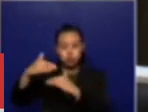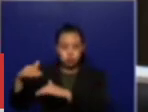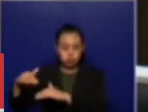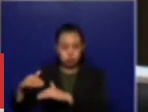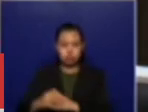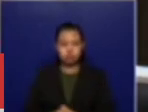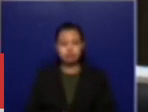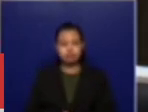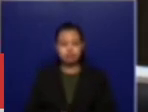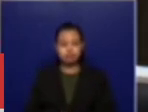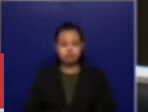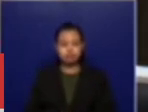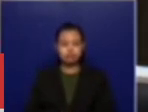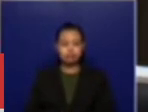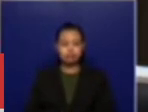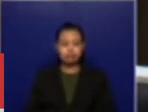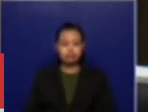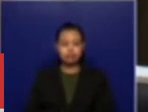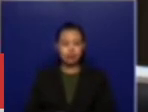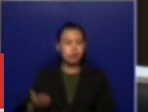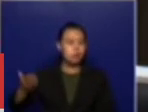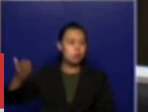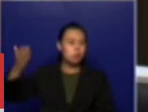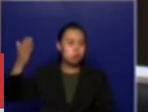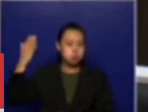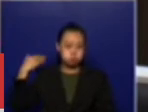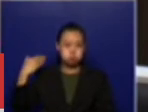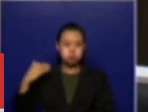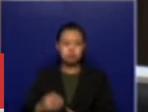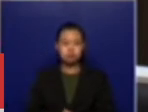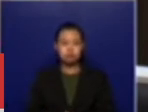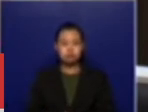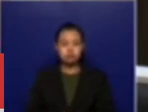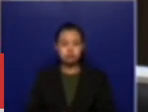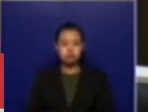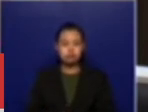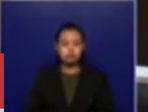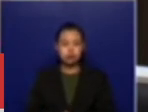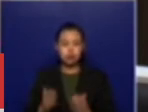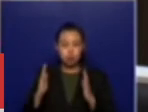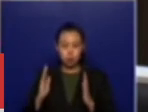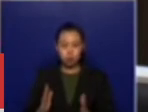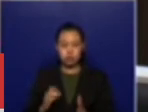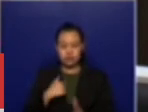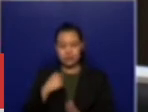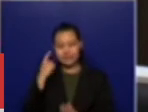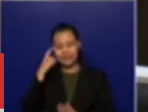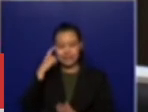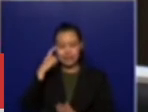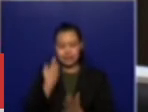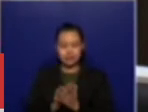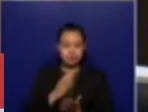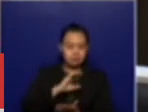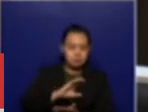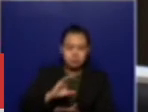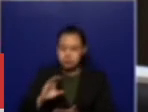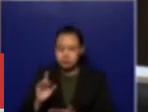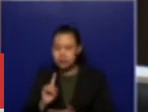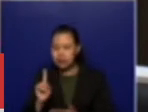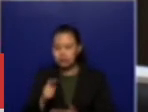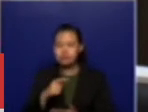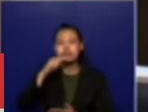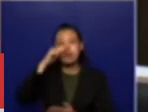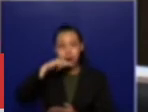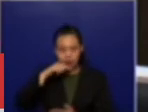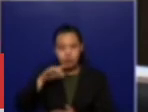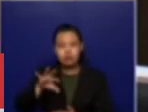างไรก็ตามครับสมัยนู้นนะครับนักลงทุนเนี่ยเขาตัดสินใจมาลงทุนในประเทศไทยเนี่ยเพราะ